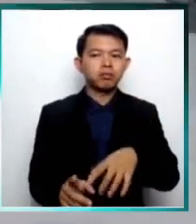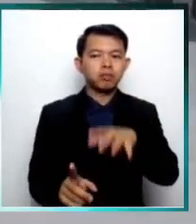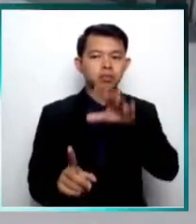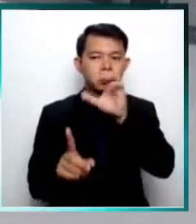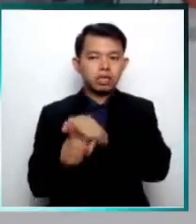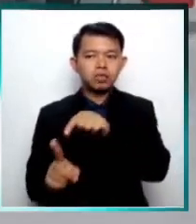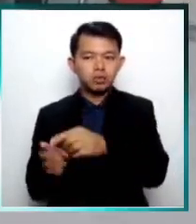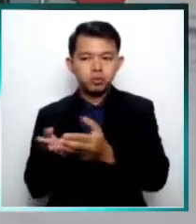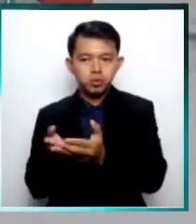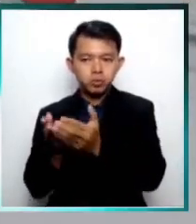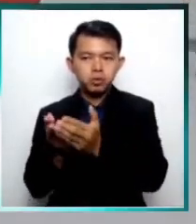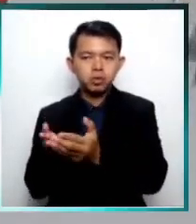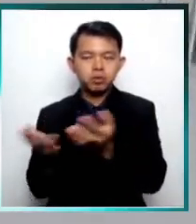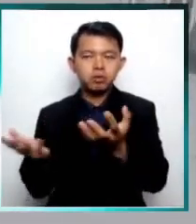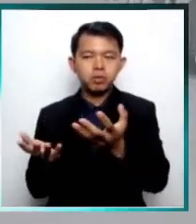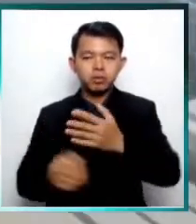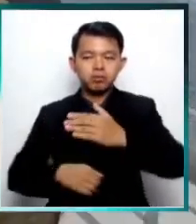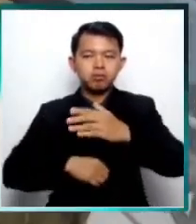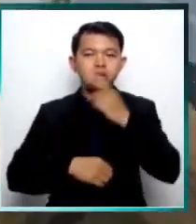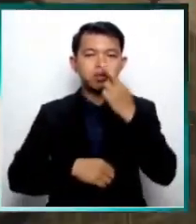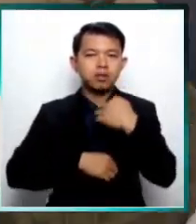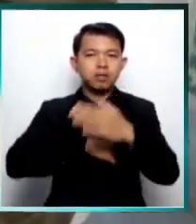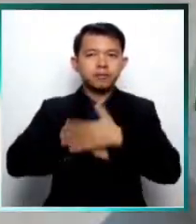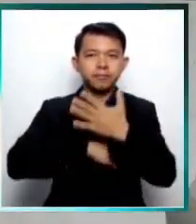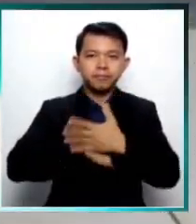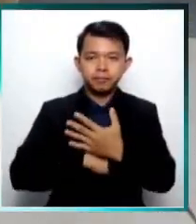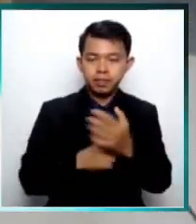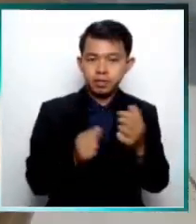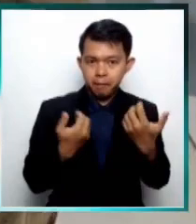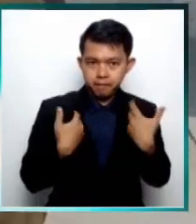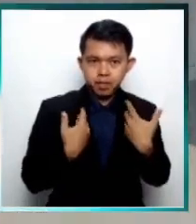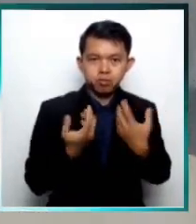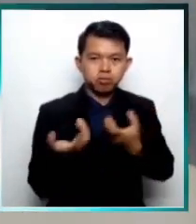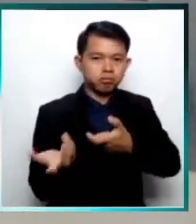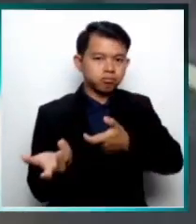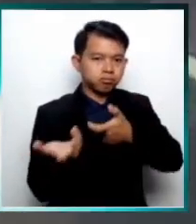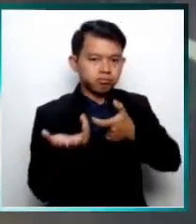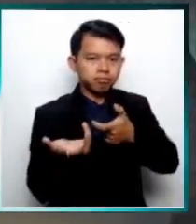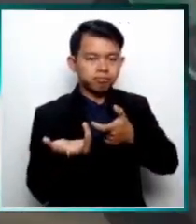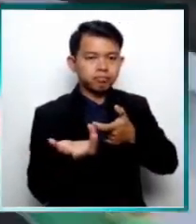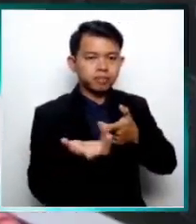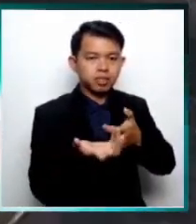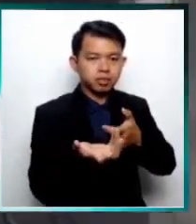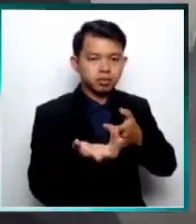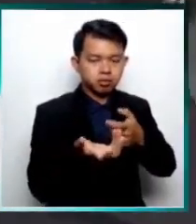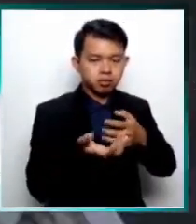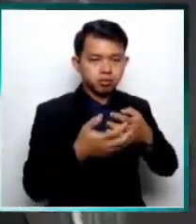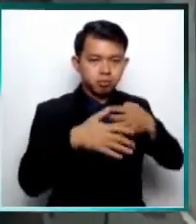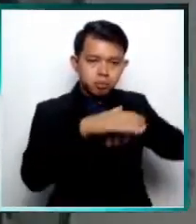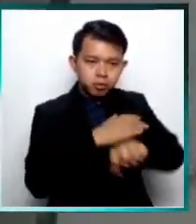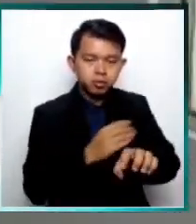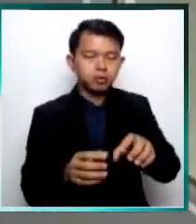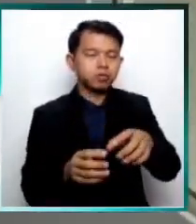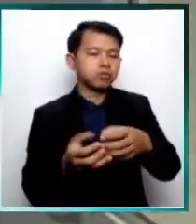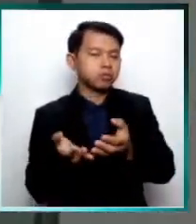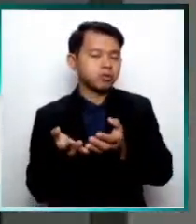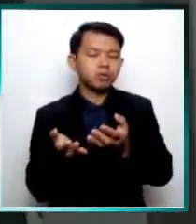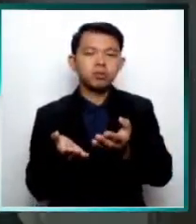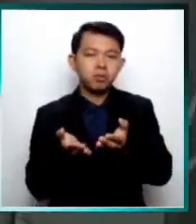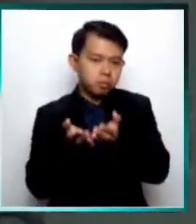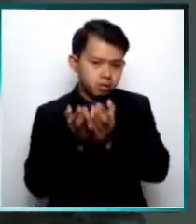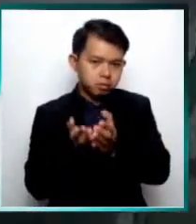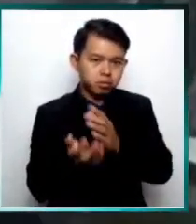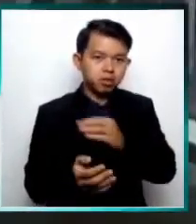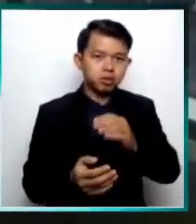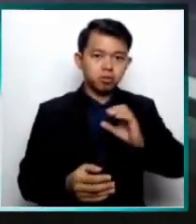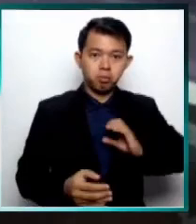Sea. Bitbit ang kanila mga baril, sinugod ng mga rebelde ang loob ng barko at tinutukan ang mga crew.